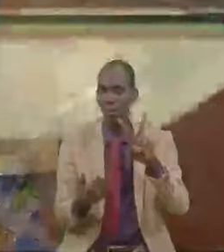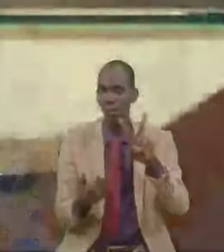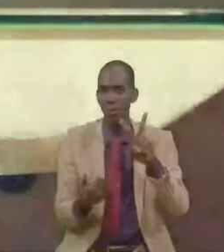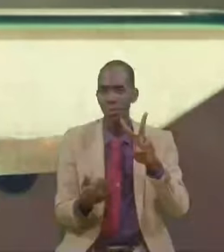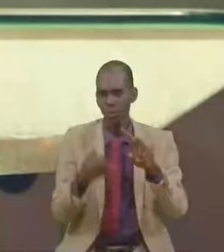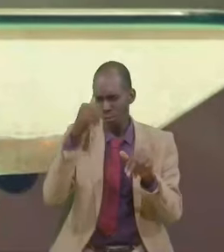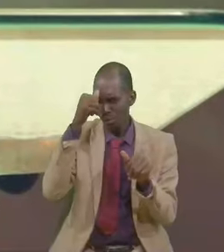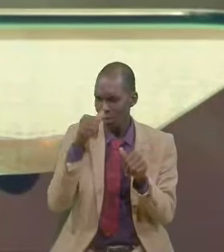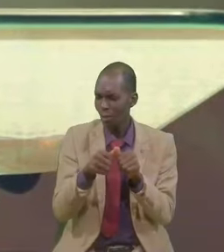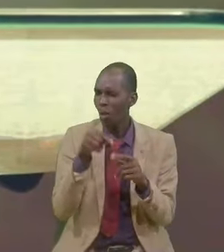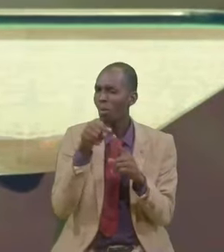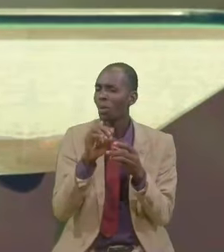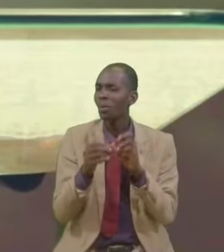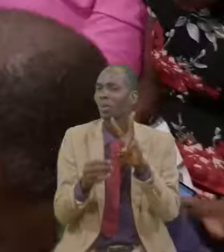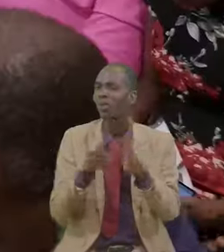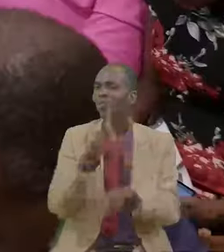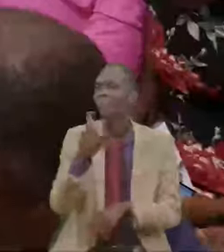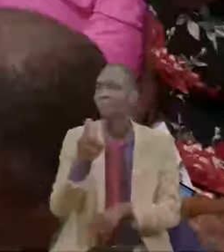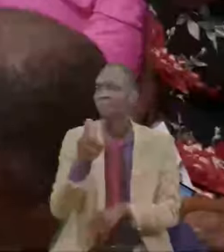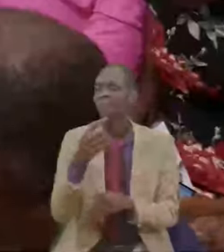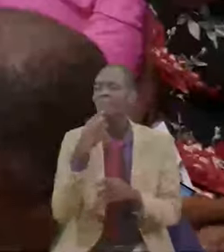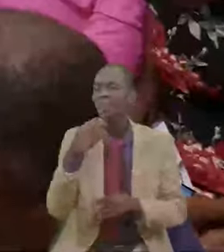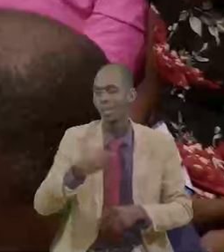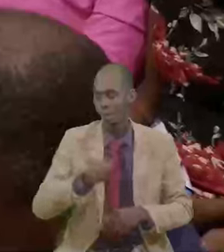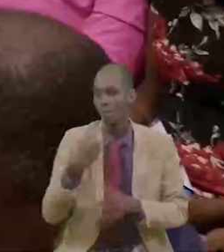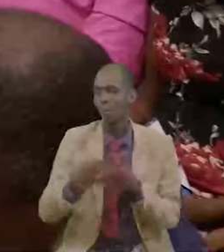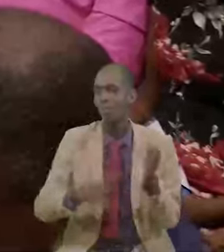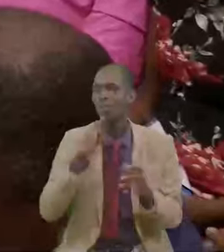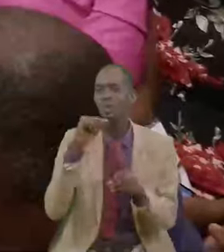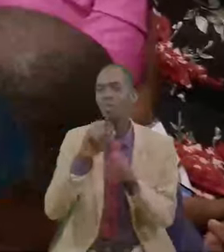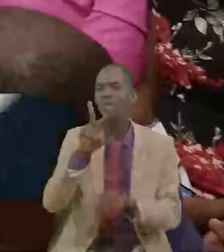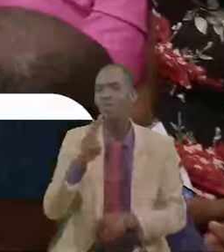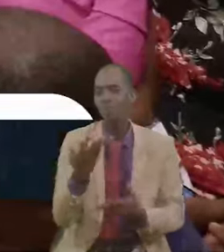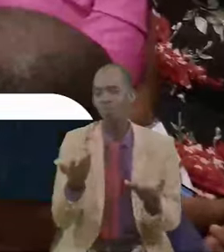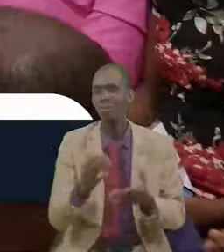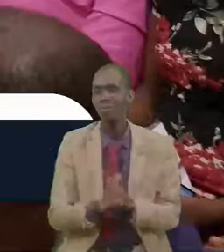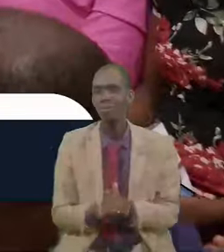Deuxième point maintenant. Est-ce que vous vous rappelez le deuxième point? Quel est le deuxième point là-bas?